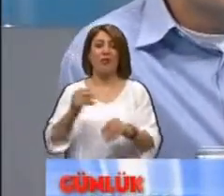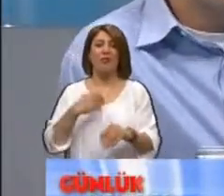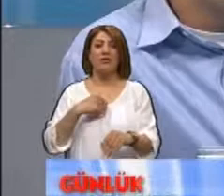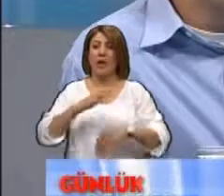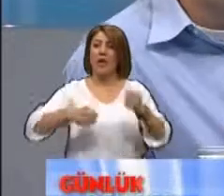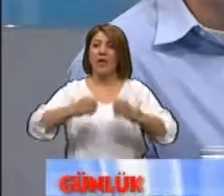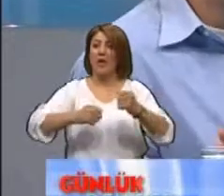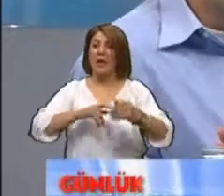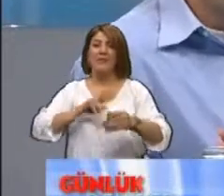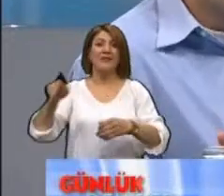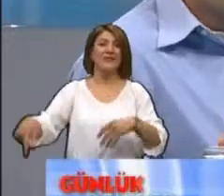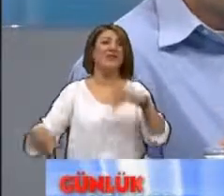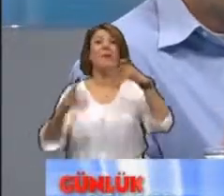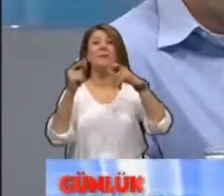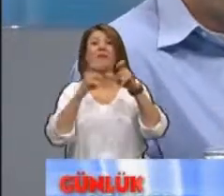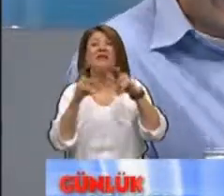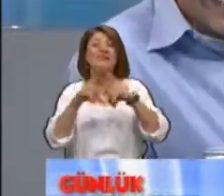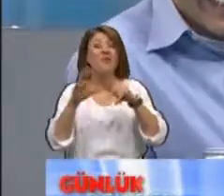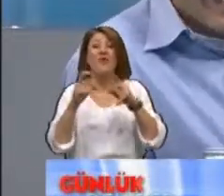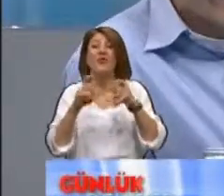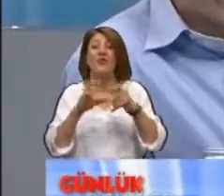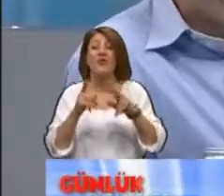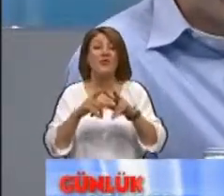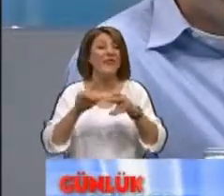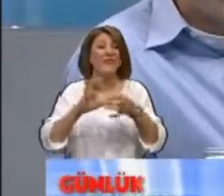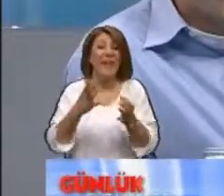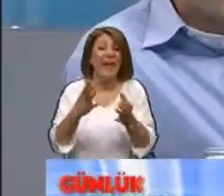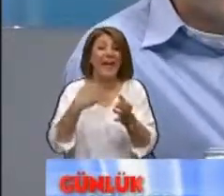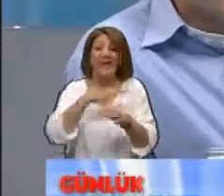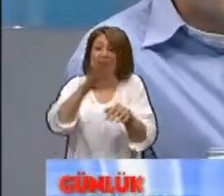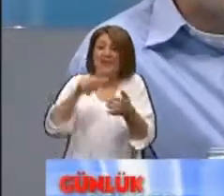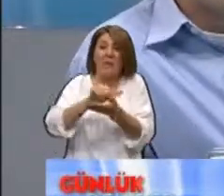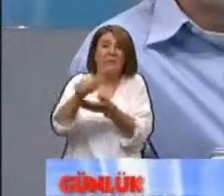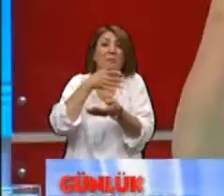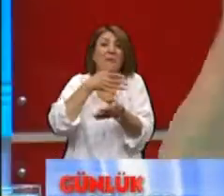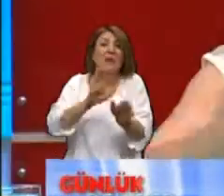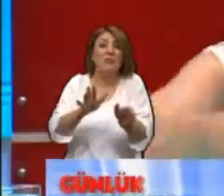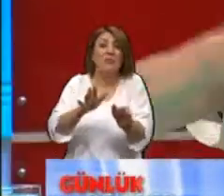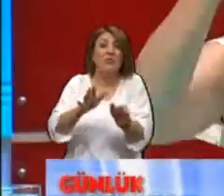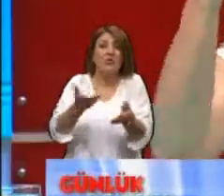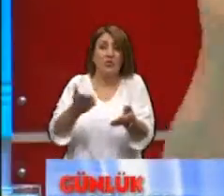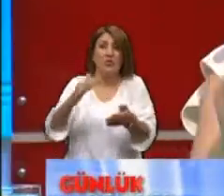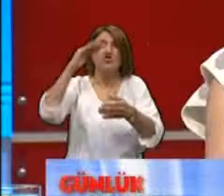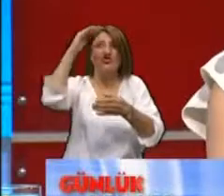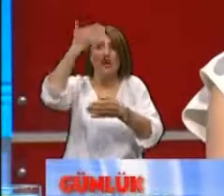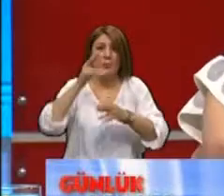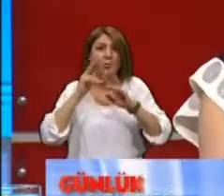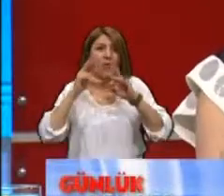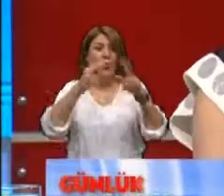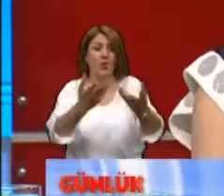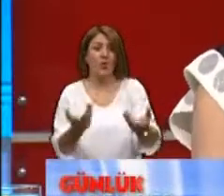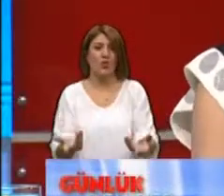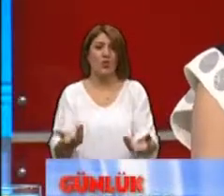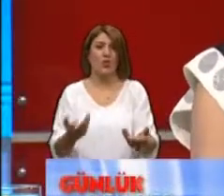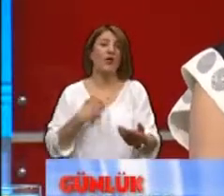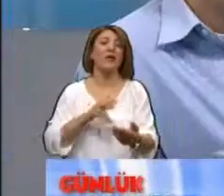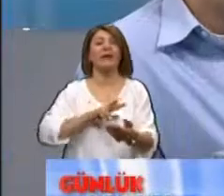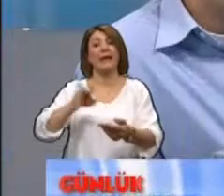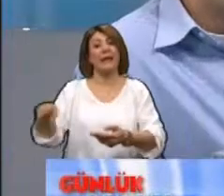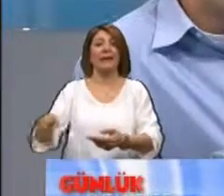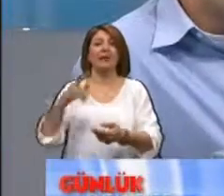böyle. Piston diye hiç kimse bilmiyor. İşte onu diyor ya, piston indi diye iniyorsun ama bak, cam kırılmış boydan boya ama devam. Ama şoför inin